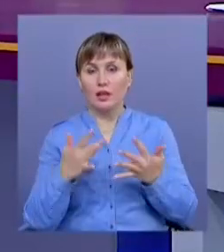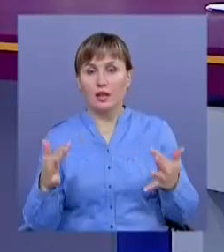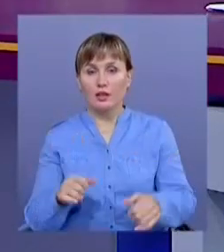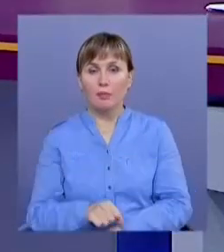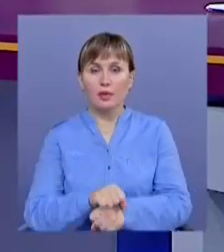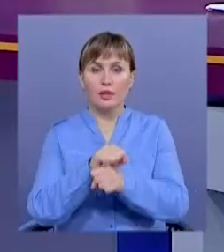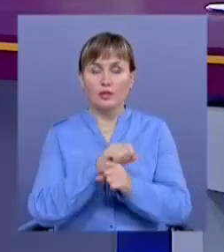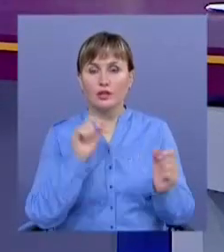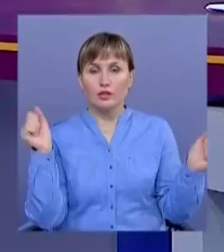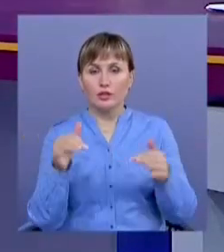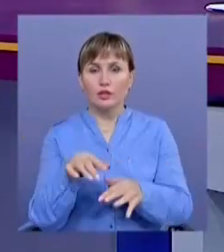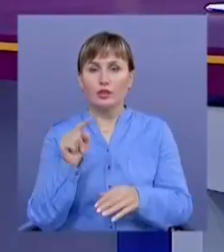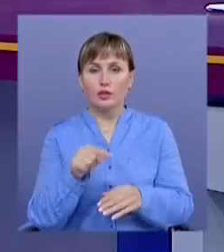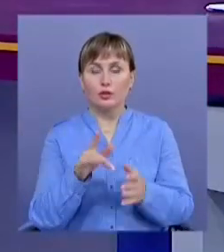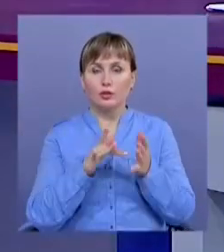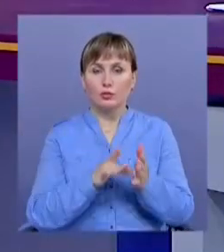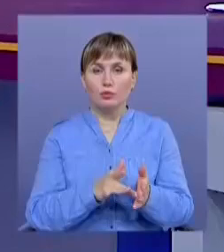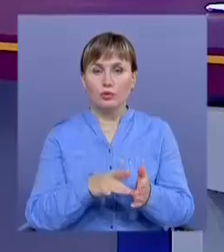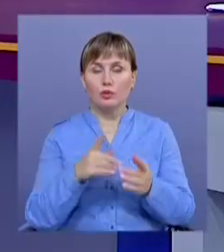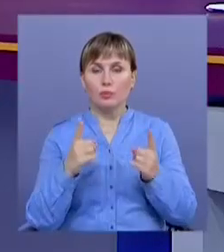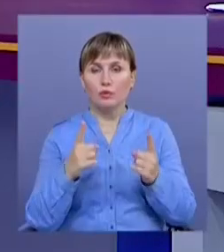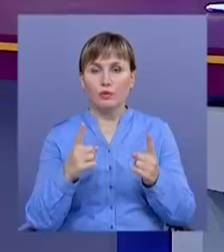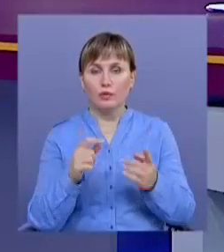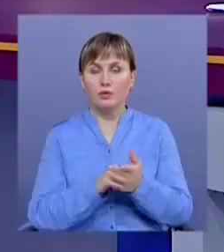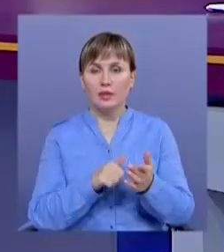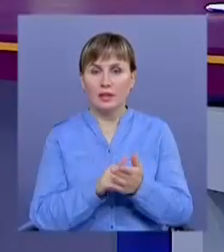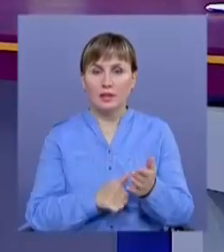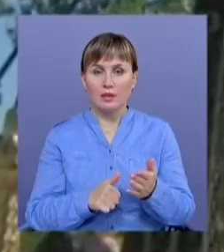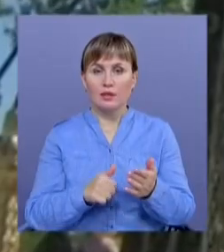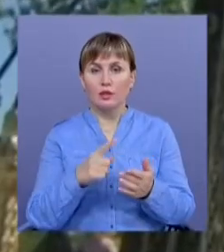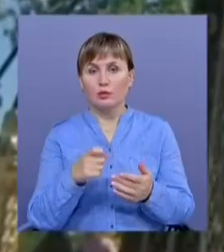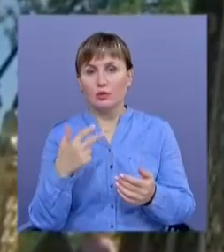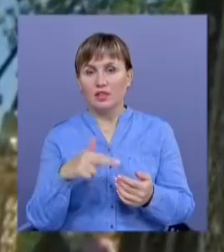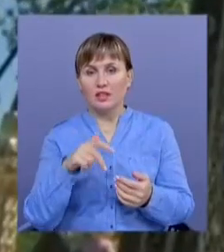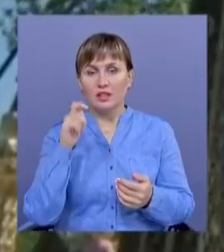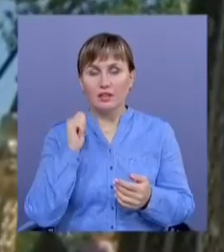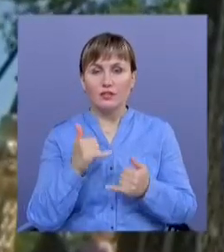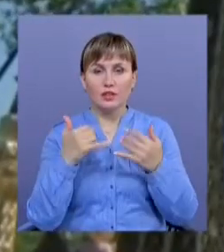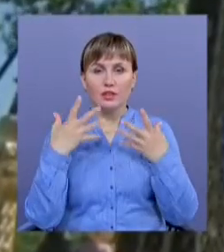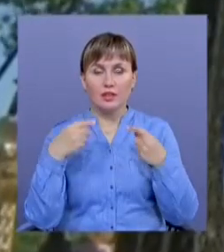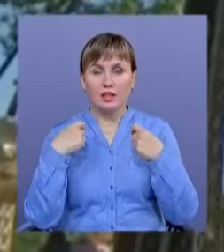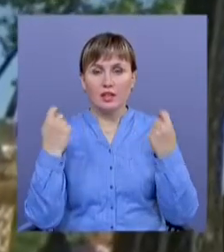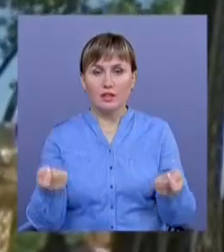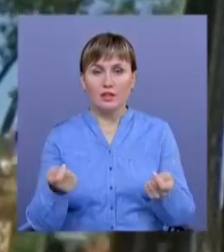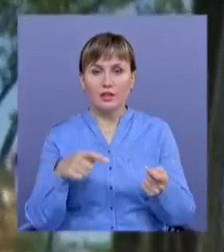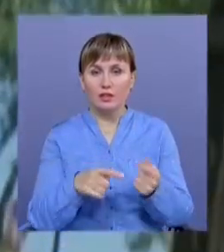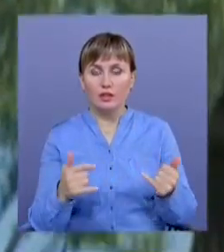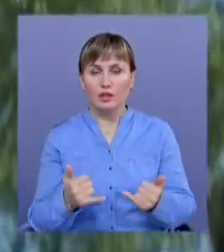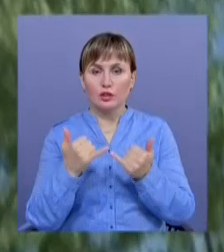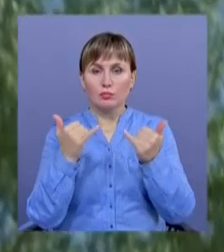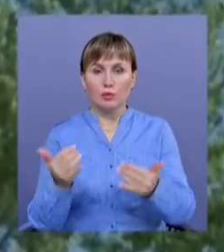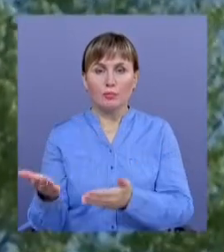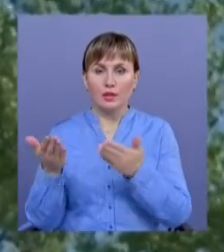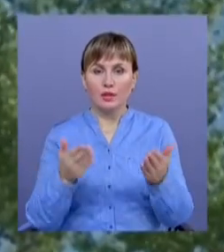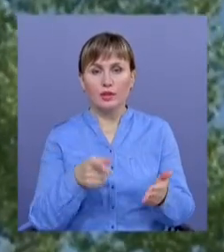протестов, съезжаются тысячи туристов. Повод – юбилей Эйфелевой башни – 130 лет. В честь дня рождения на достопримечательность